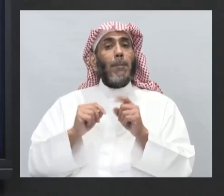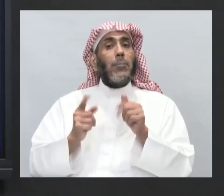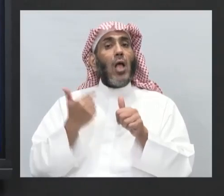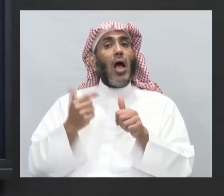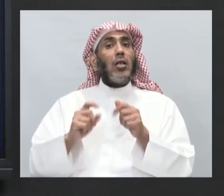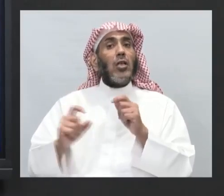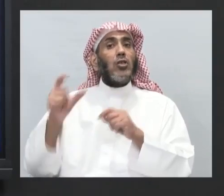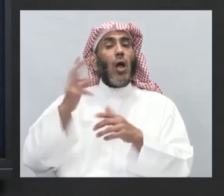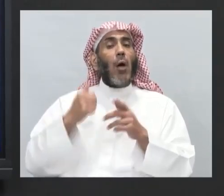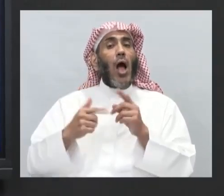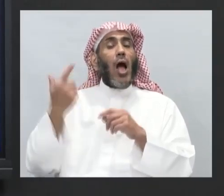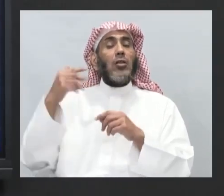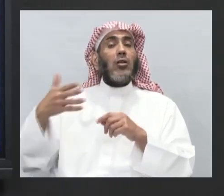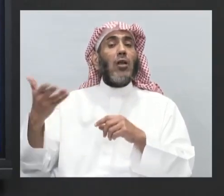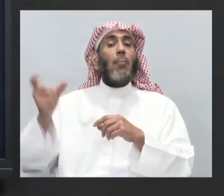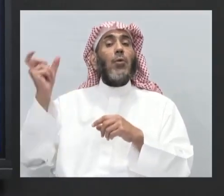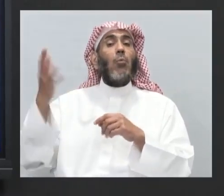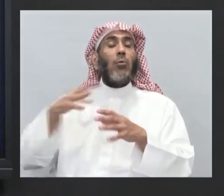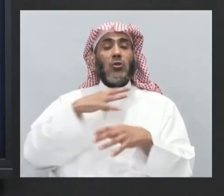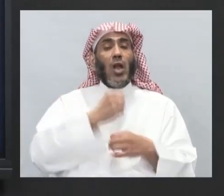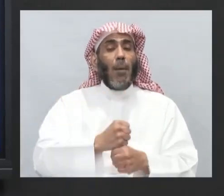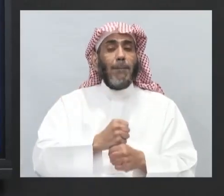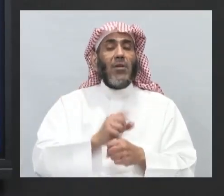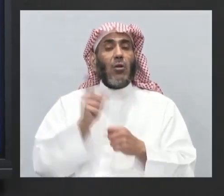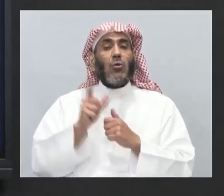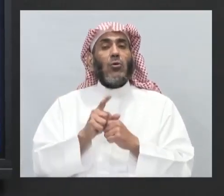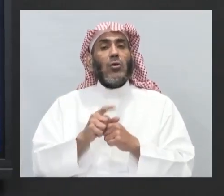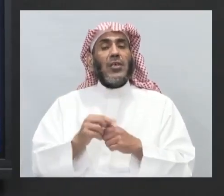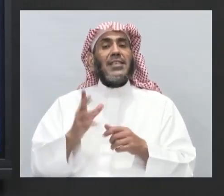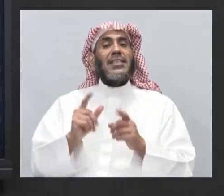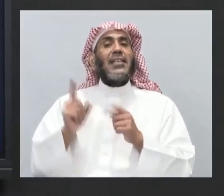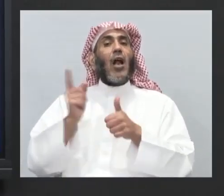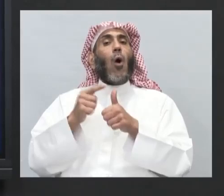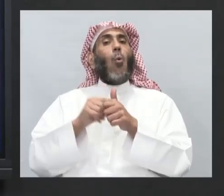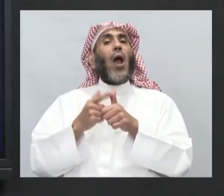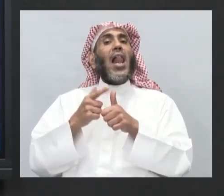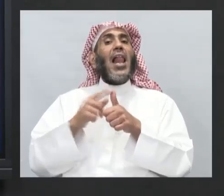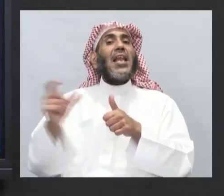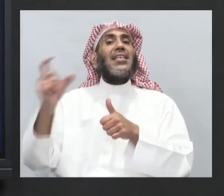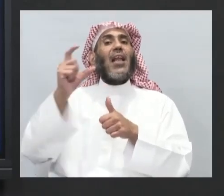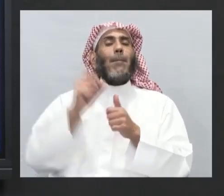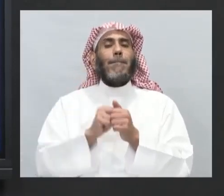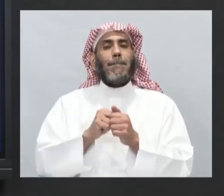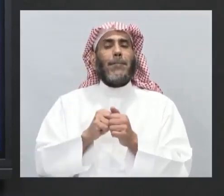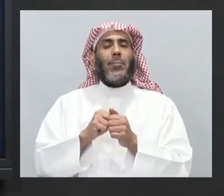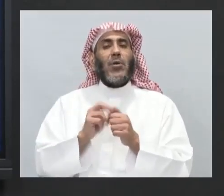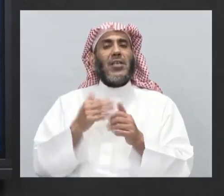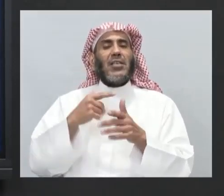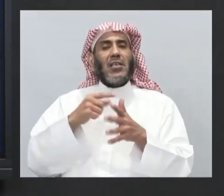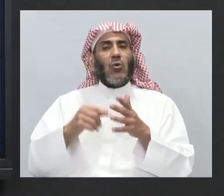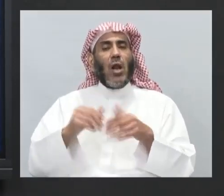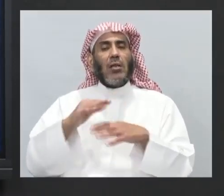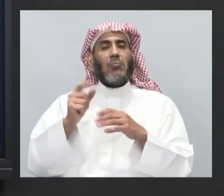عهد النبوه من عهد نبينا صلوات الله وسلامه عليه فانك تقول صدر الاسلام اذا افترضنا ان ناخذها على التسلسل الادبي